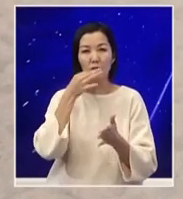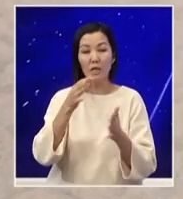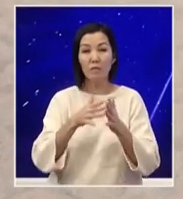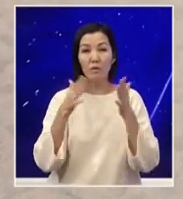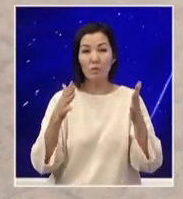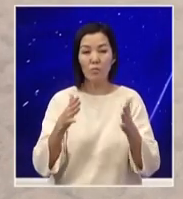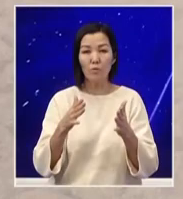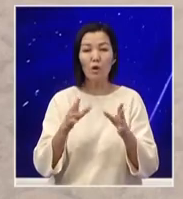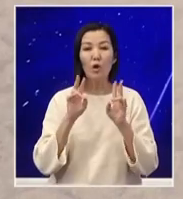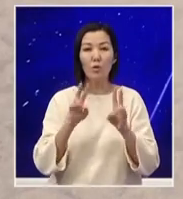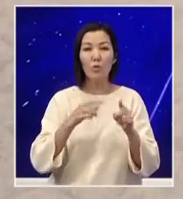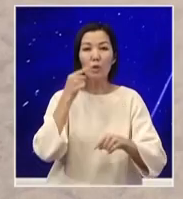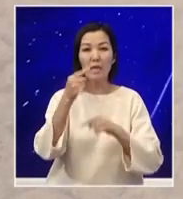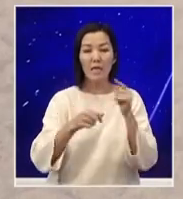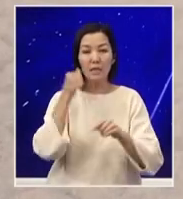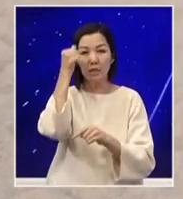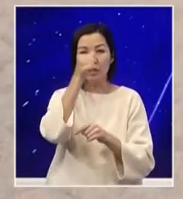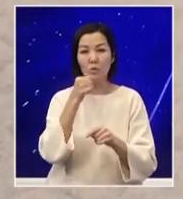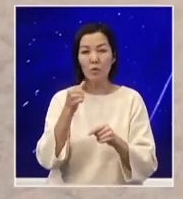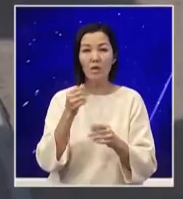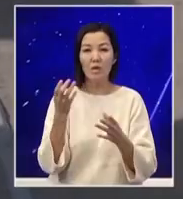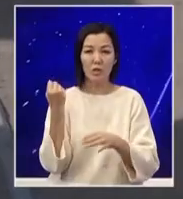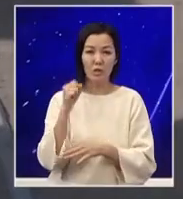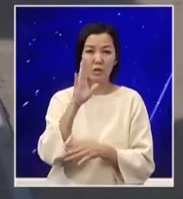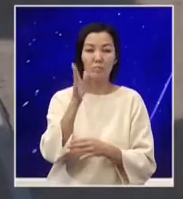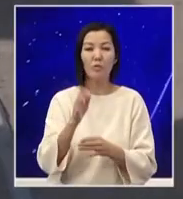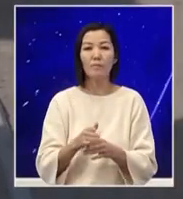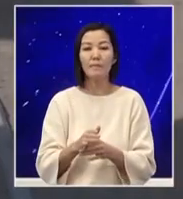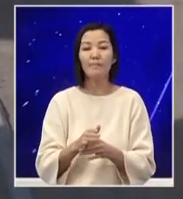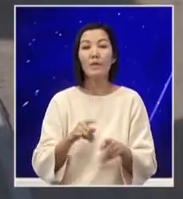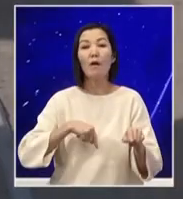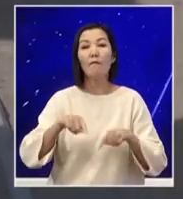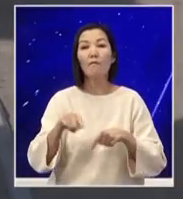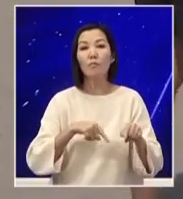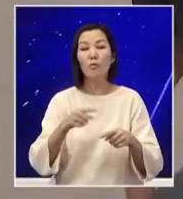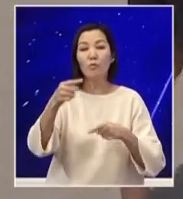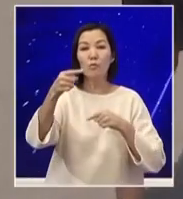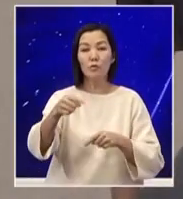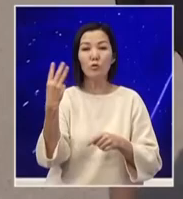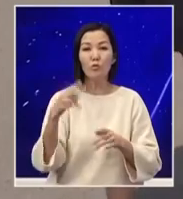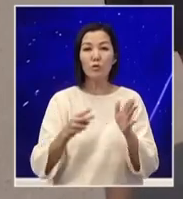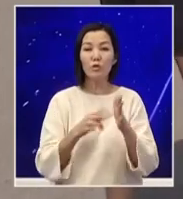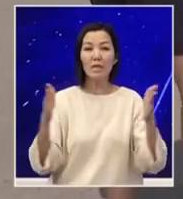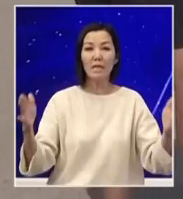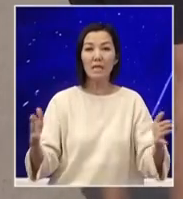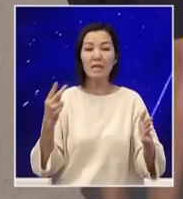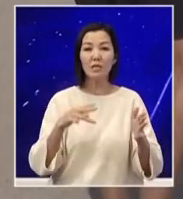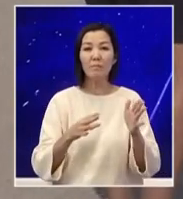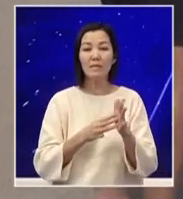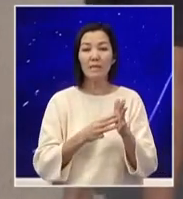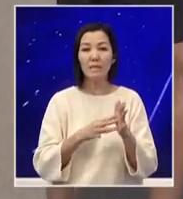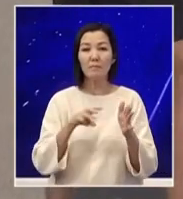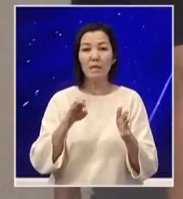көп болды. Дегенмен келесі жолы есемізді қайтарамыз. Жағажай футболы ұзындығы 37, ені 28 метр болатын